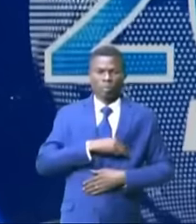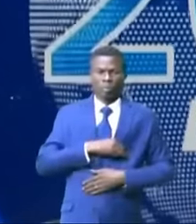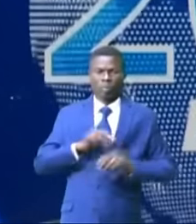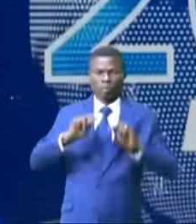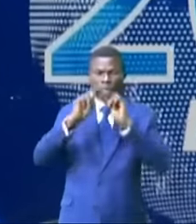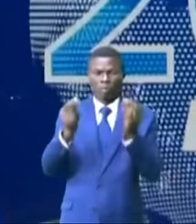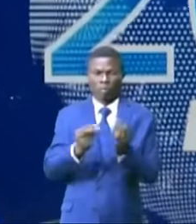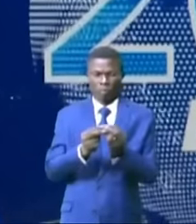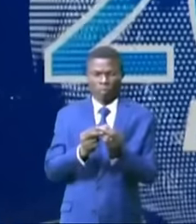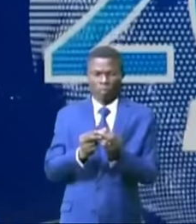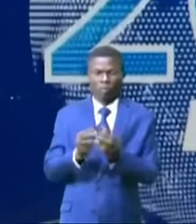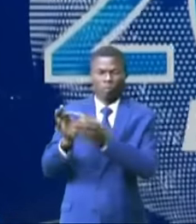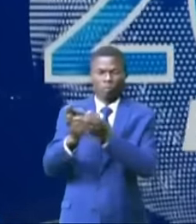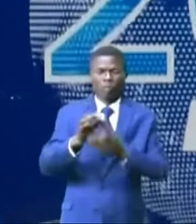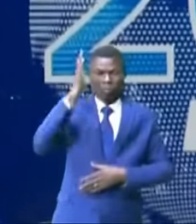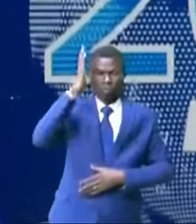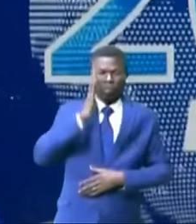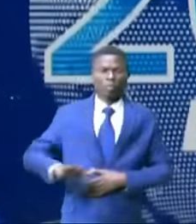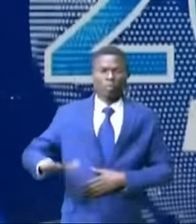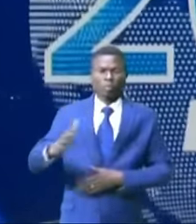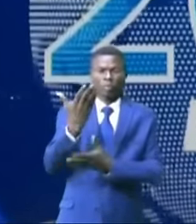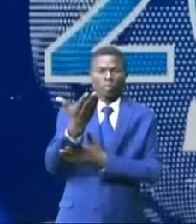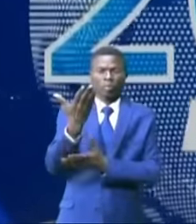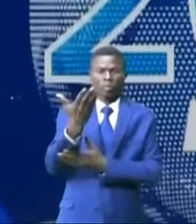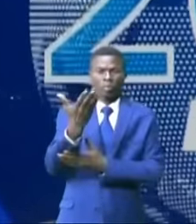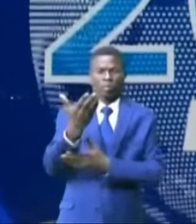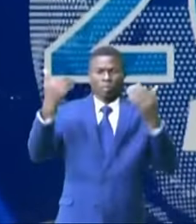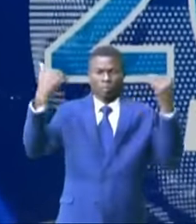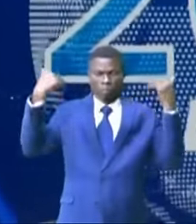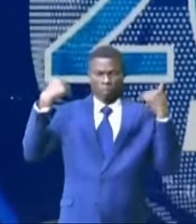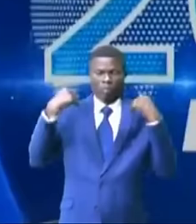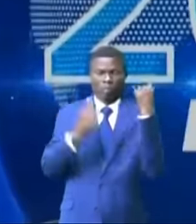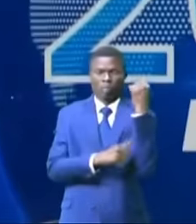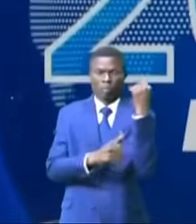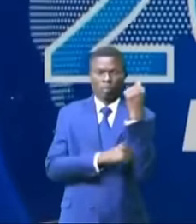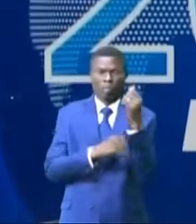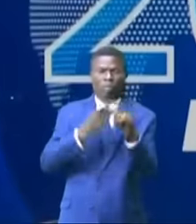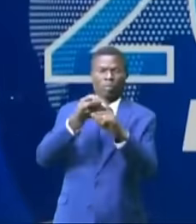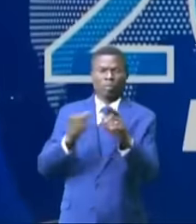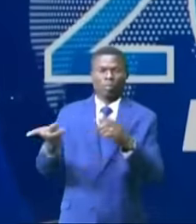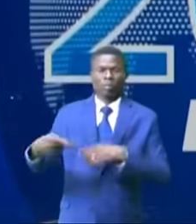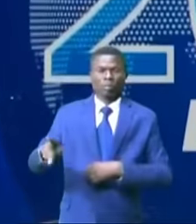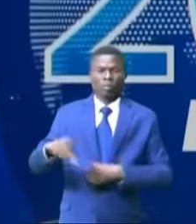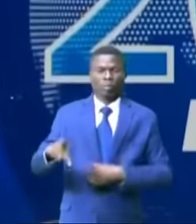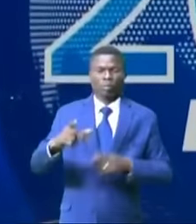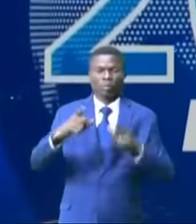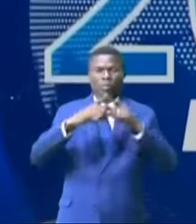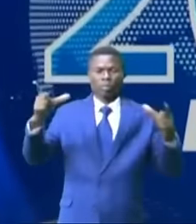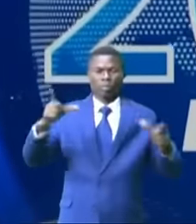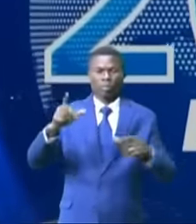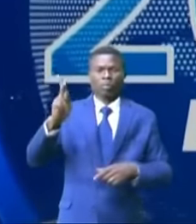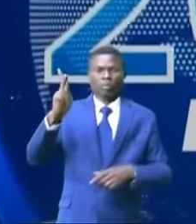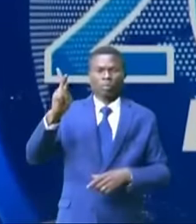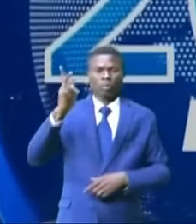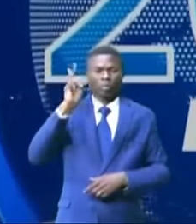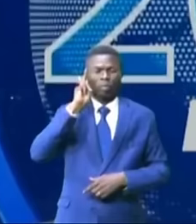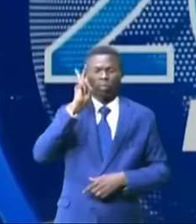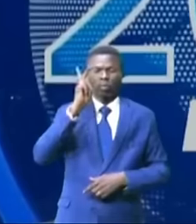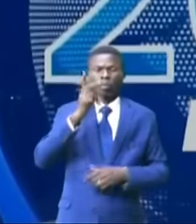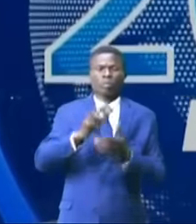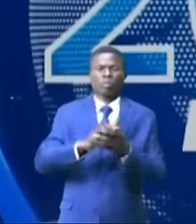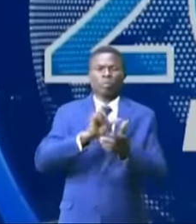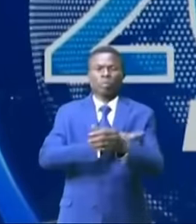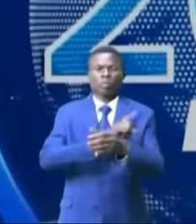de l'Union Sacrée de la Nation, invite les personnalités ci-après ressortissants des provinces du Grand Kivu et de la Grande